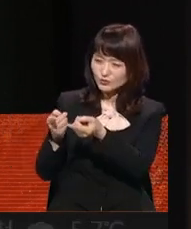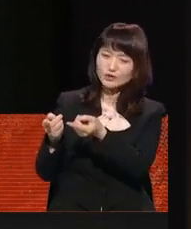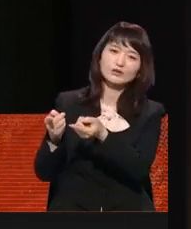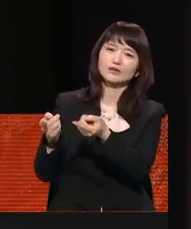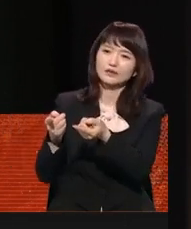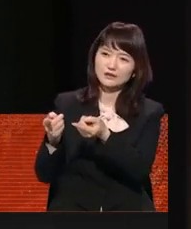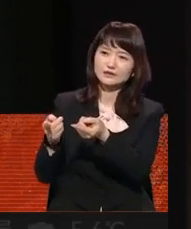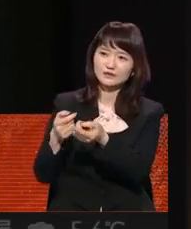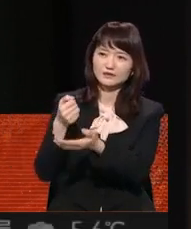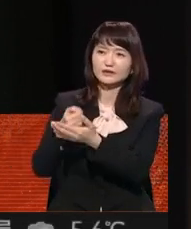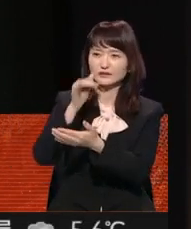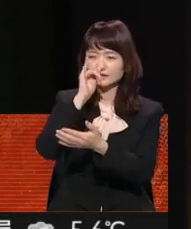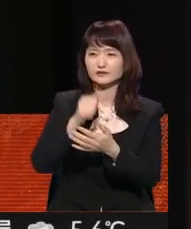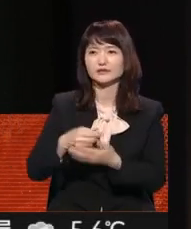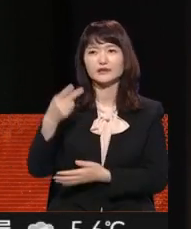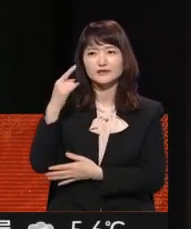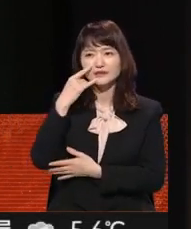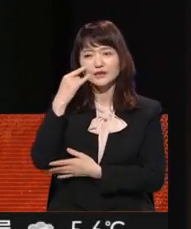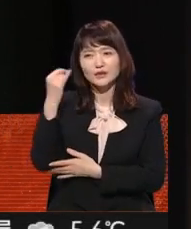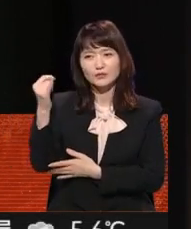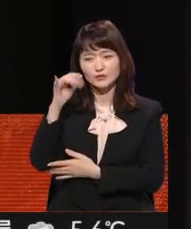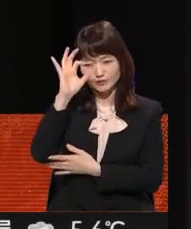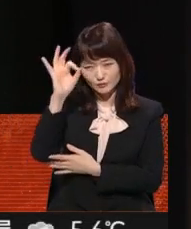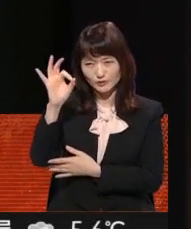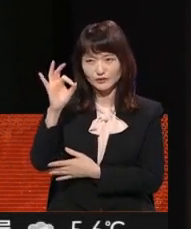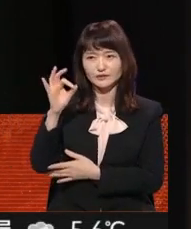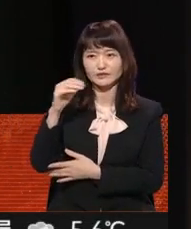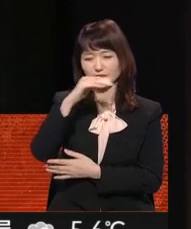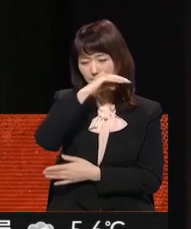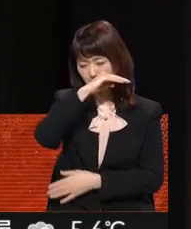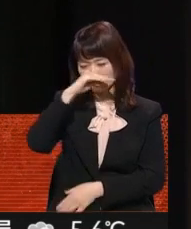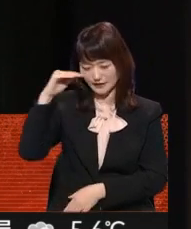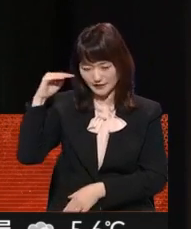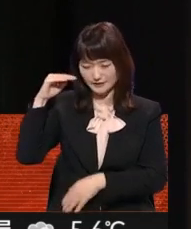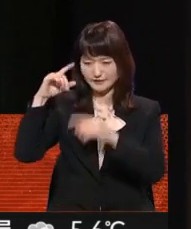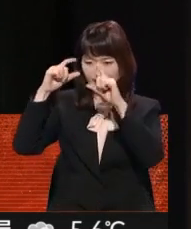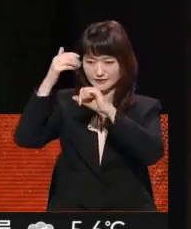기능으로 볼까요 보시는 거에는 단아한 한복 차림에 그런